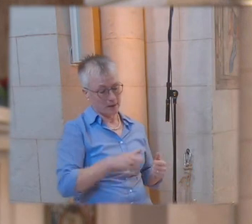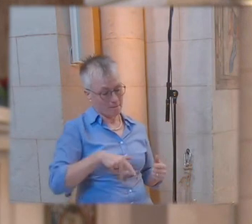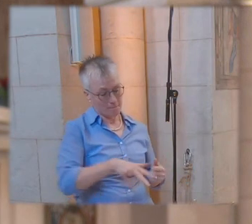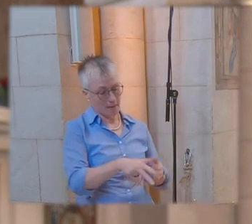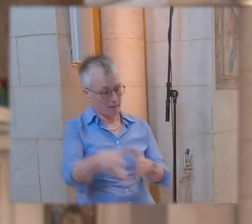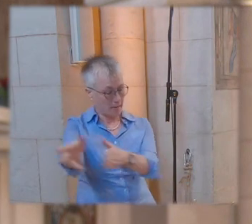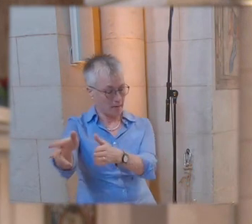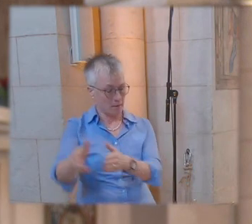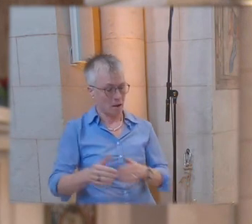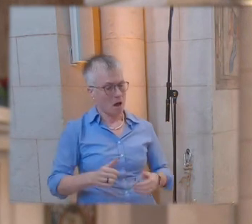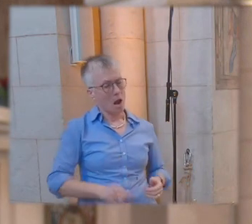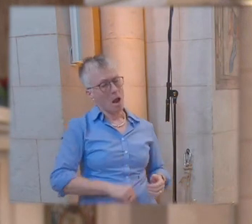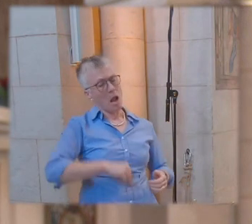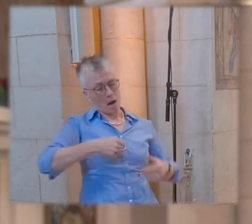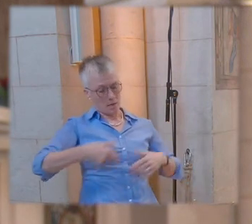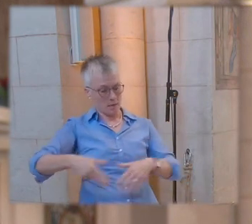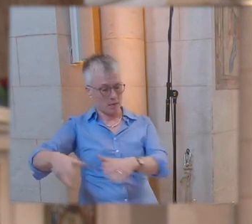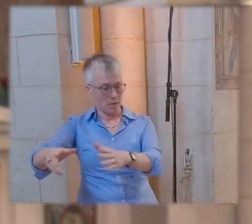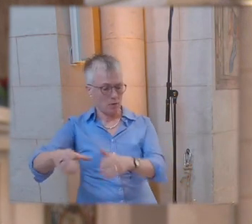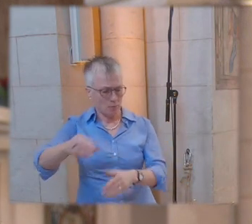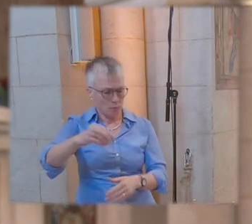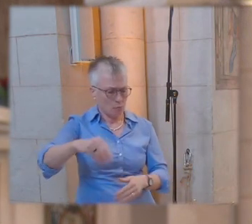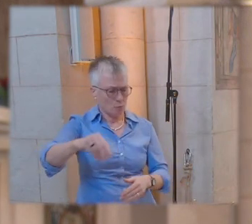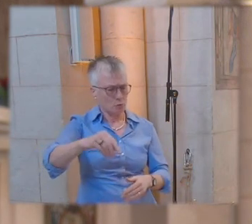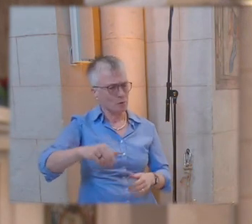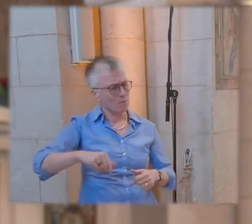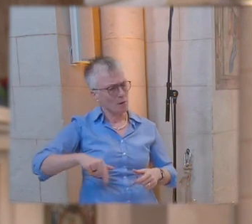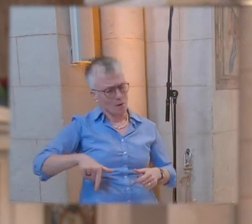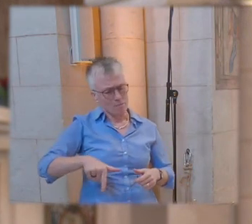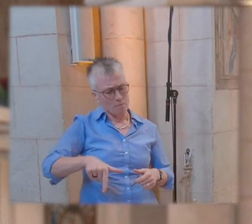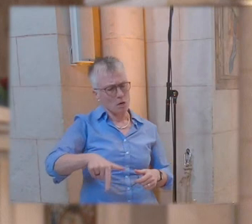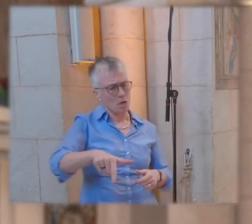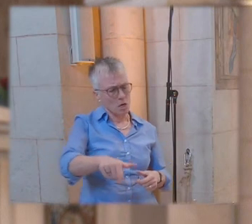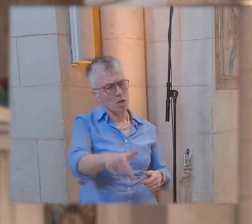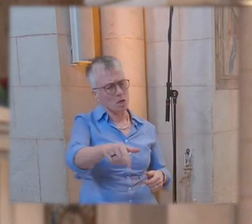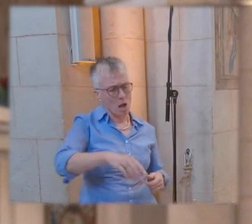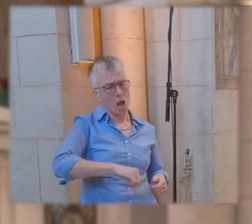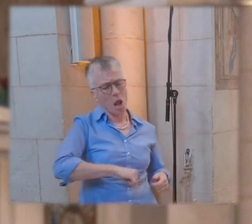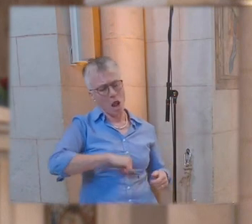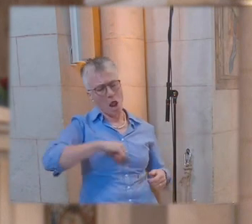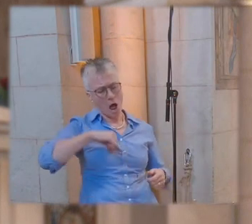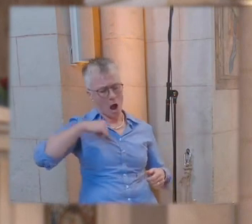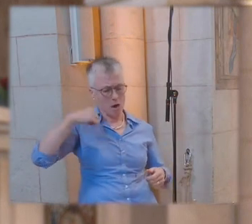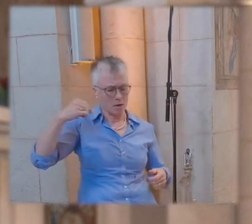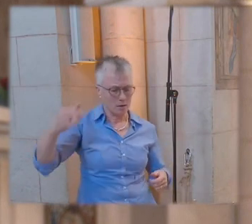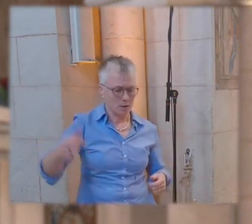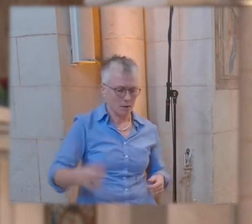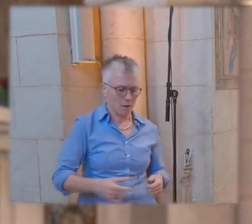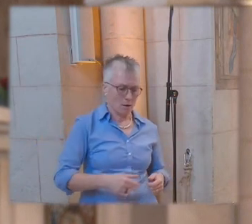aber verlor auf dem Weg die Geduld. Es lehnte sich gegen Gott und gegen Mose auf und